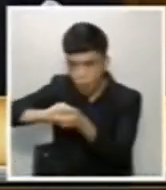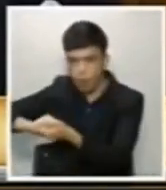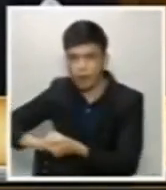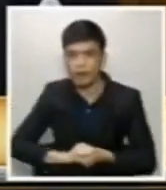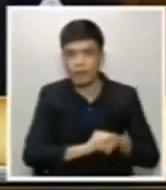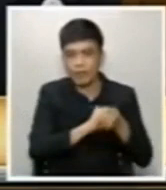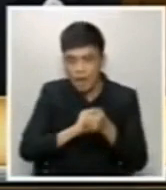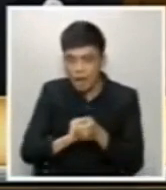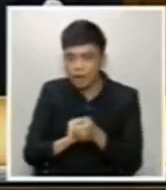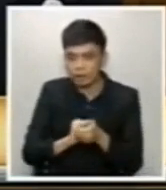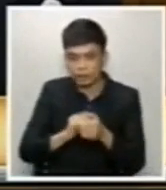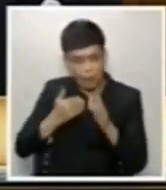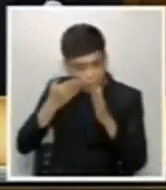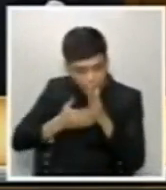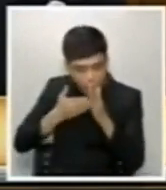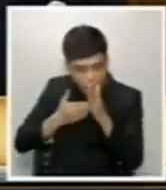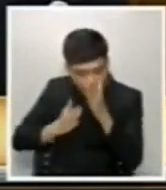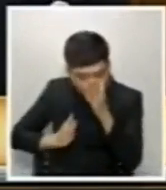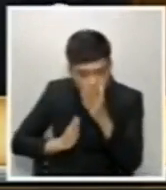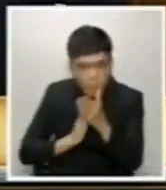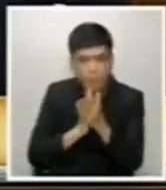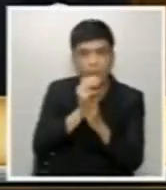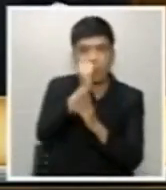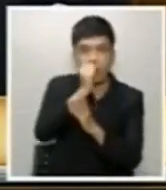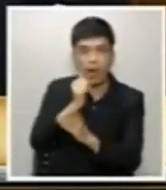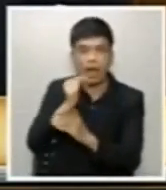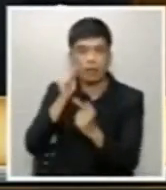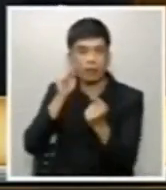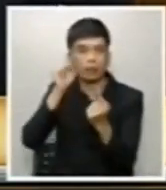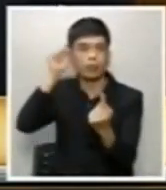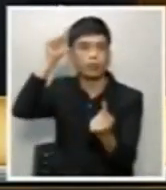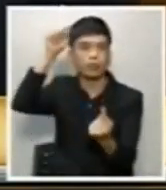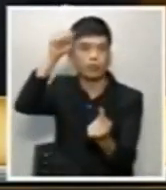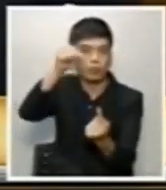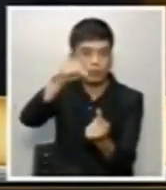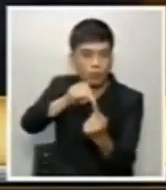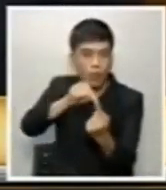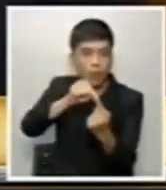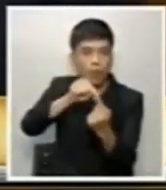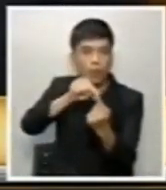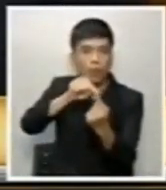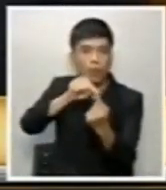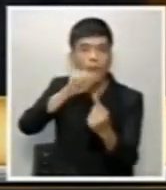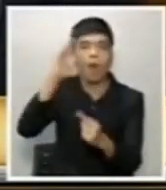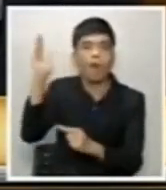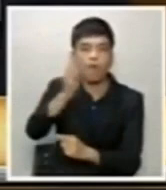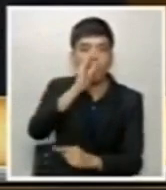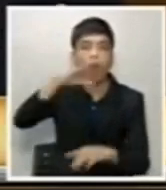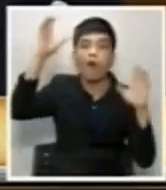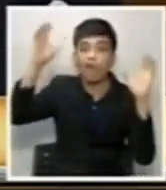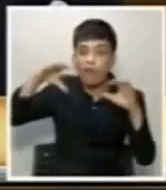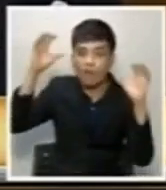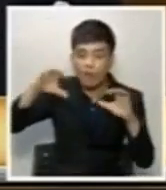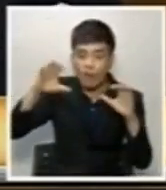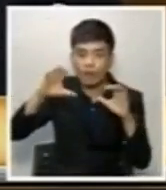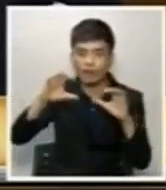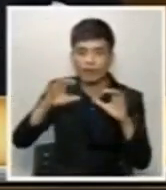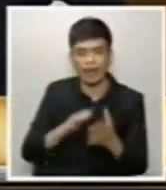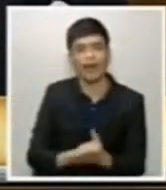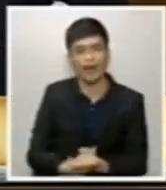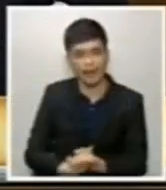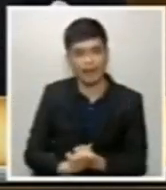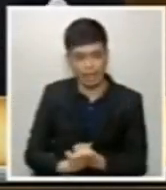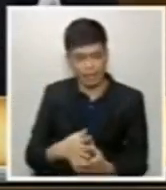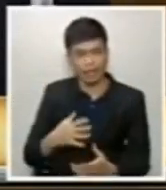ที่จะฝ่าฟันแล้วก็เดินไปถึงฤดูฝนหน้านะครับเพื่อที่จะได้มีการบรรเทาความเดือดร้อนให้กับทุกๆค